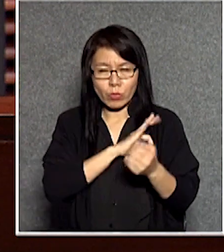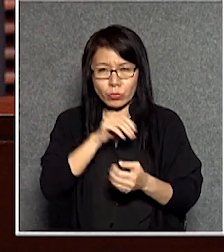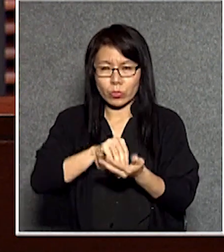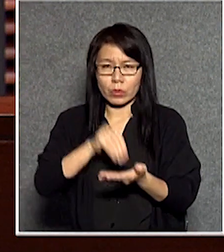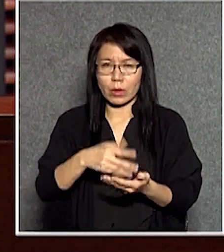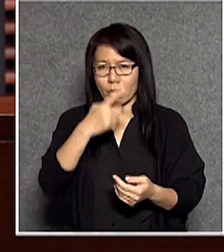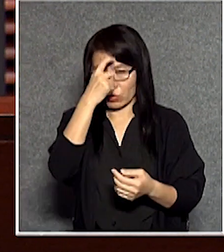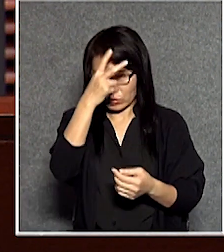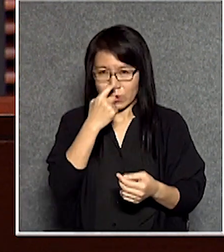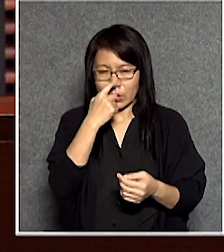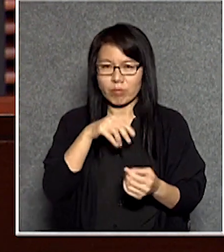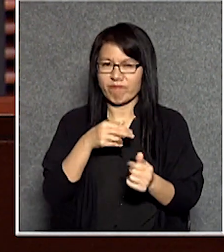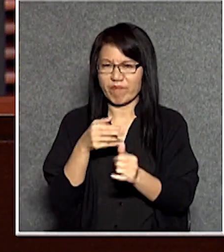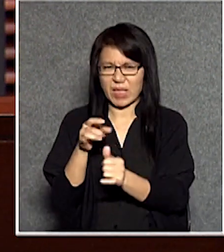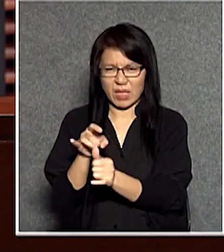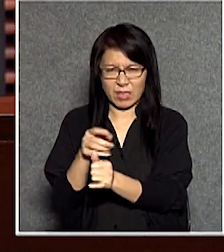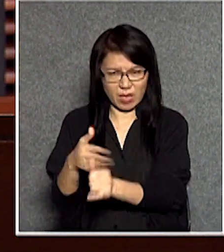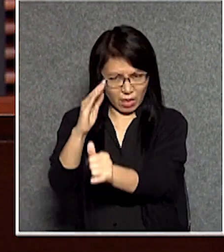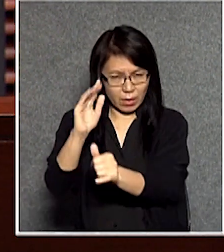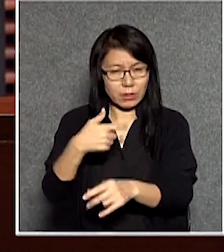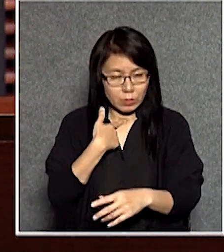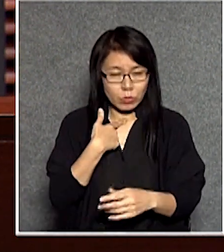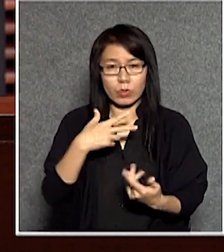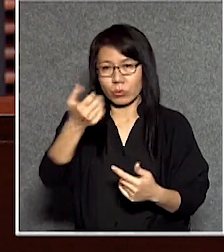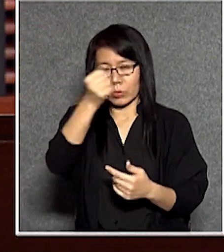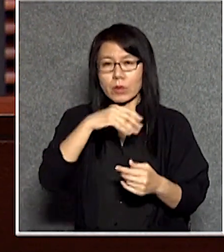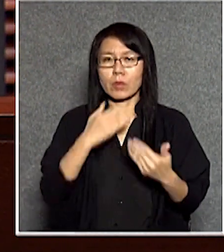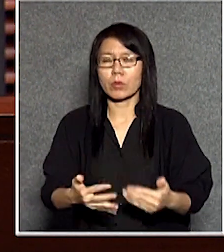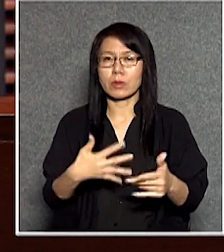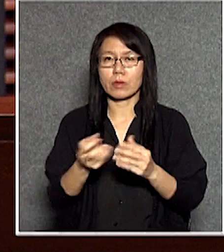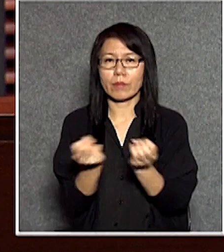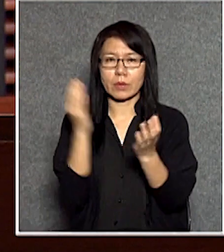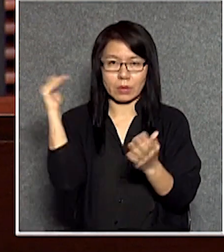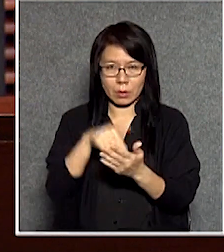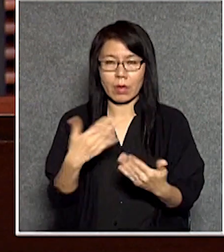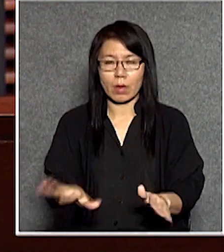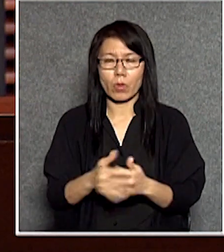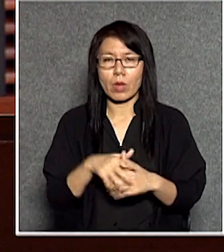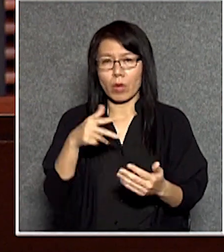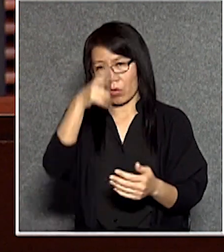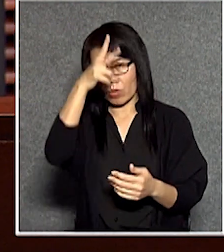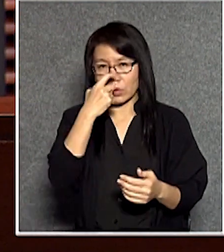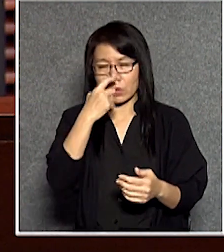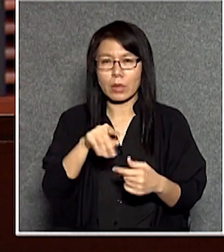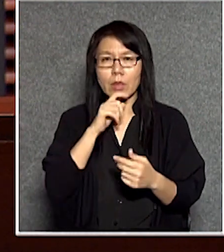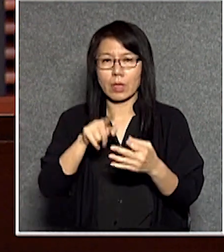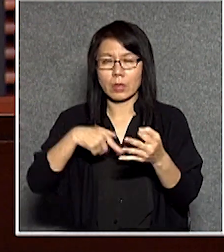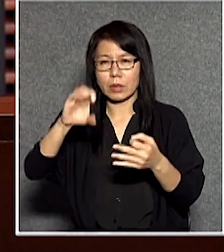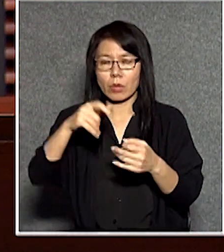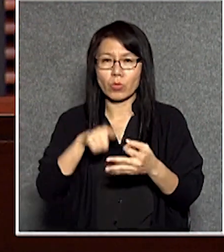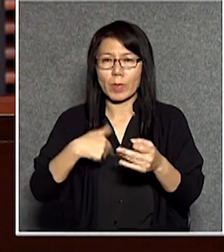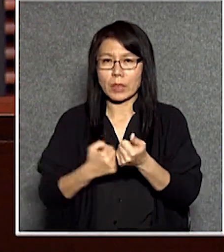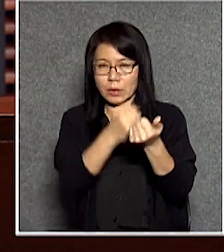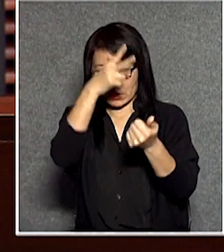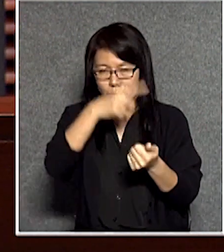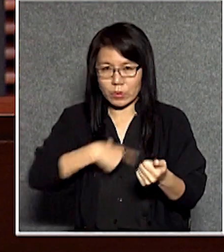英作出彈劾。主席，今次事件發生之後，當事人梁振英、周浩鼎和建制派議